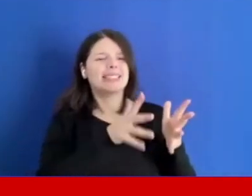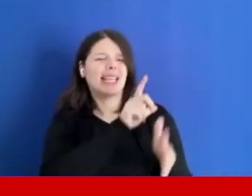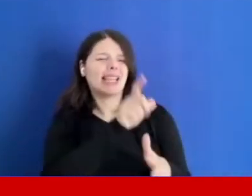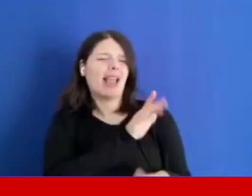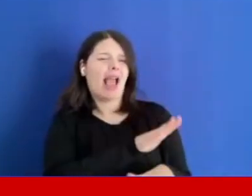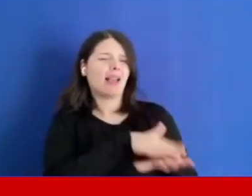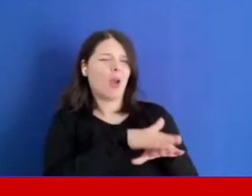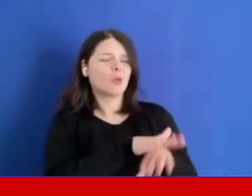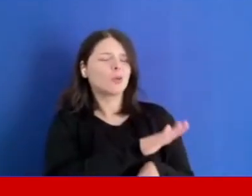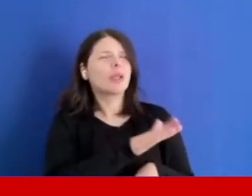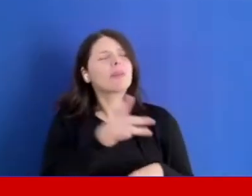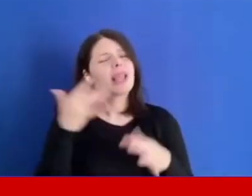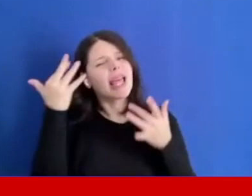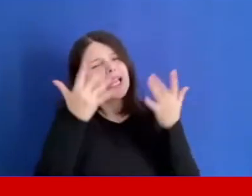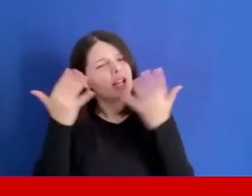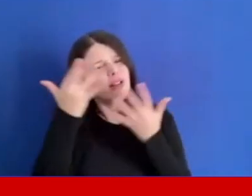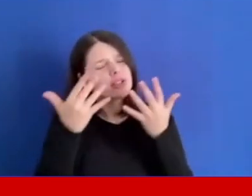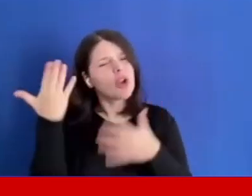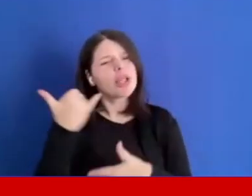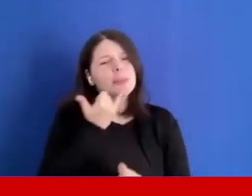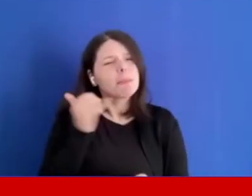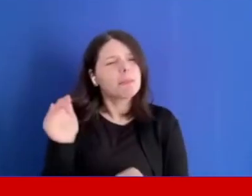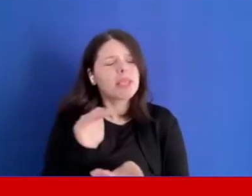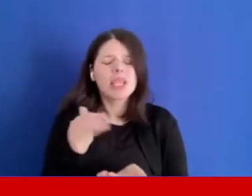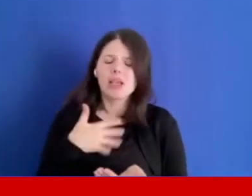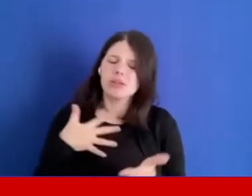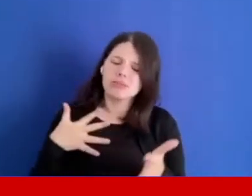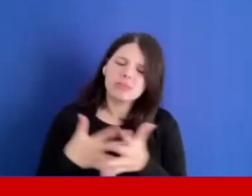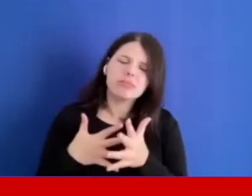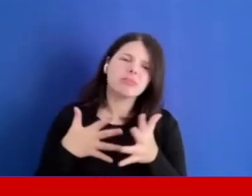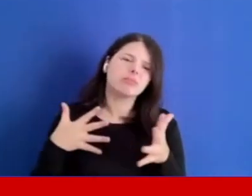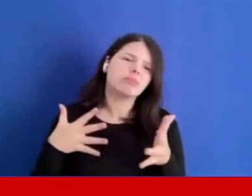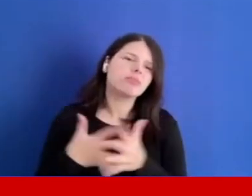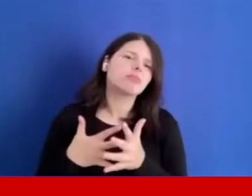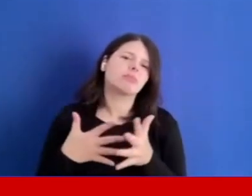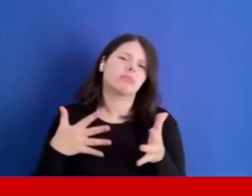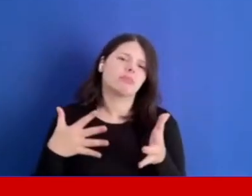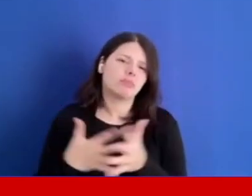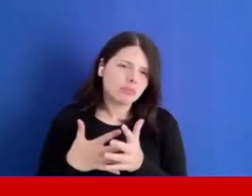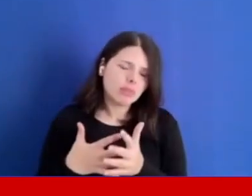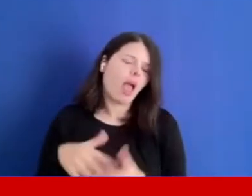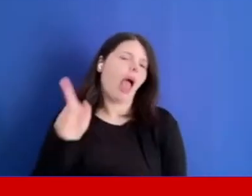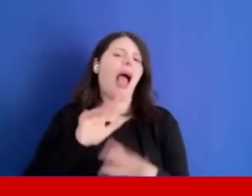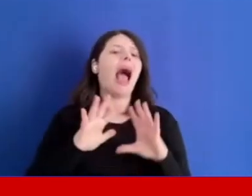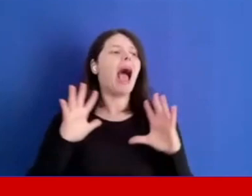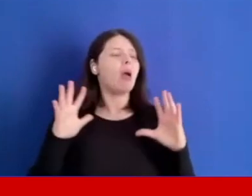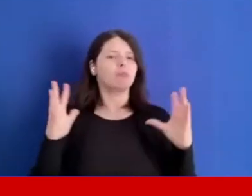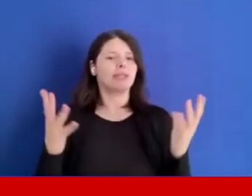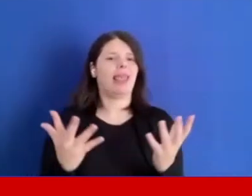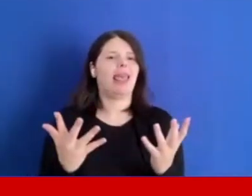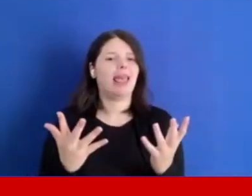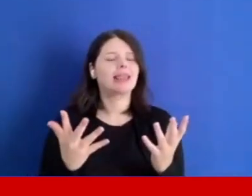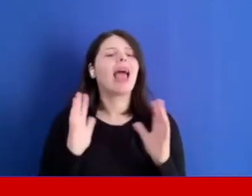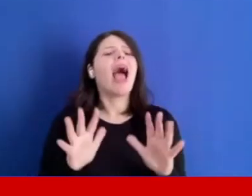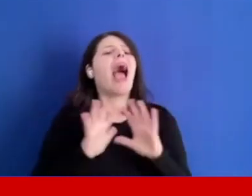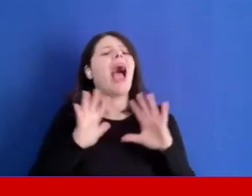queste riflessioni, fin da piccolo ho avuto sempre difficoltà anche a cominciare soprattutto dall'ambiente. Ma l'ambiente non è inteso solo in